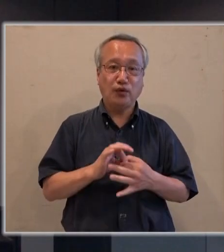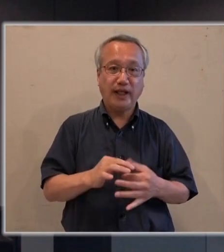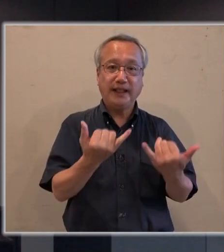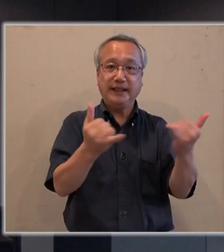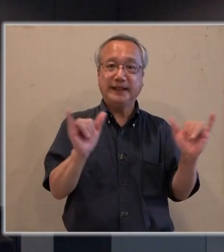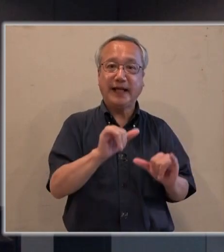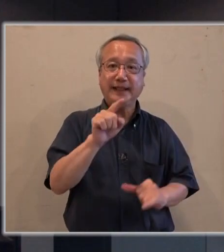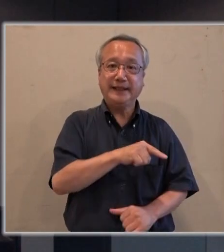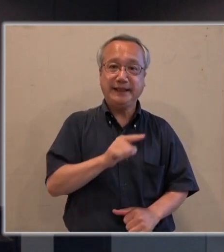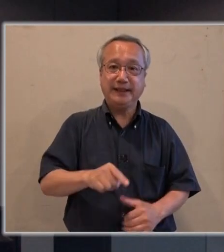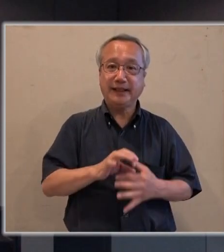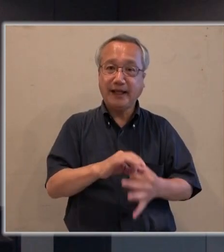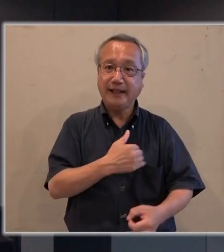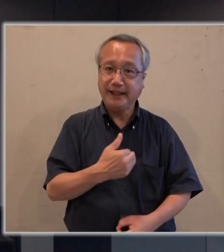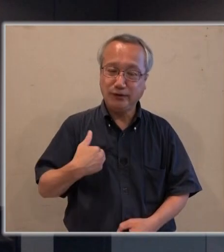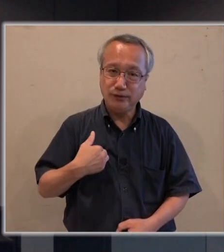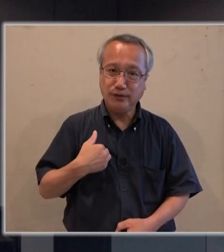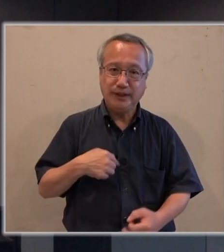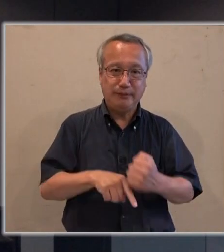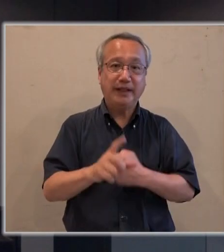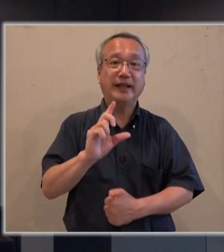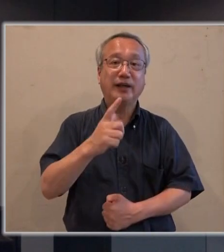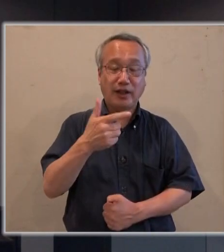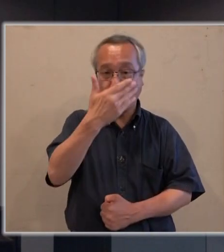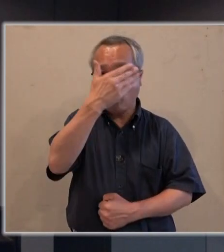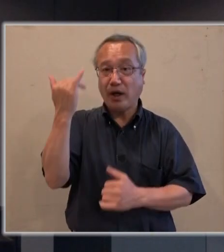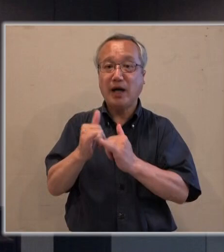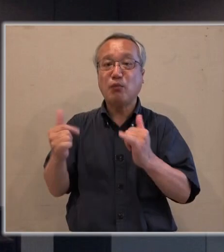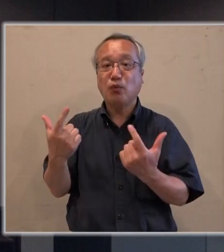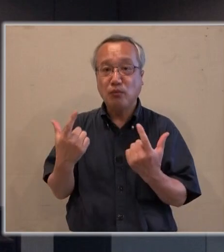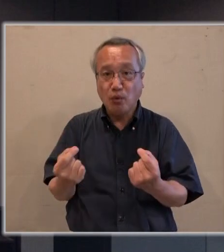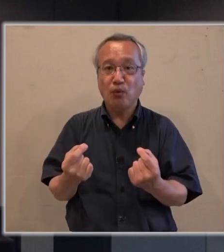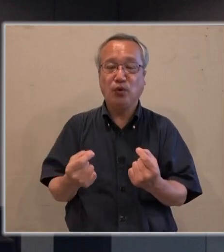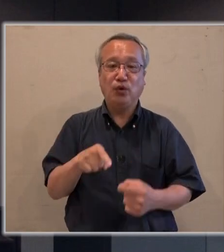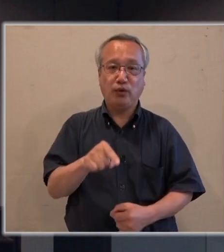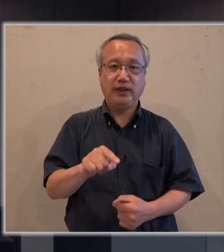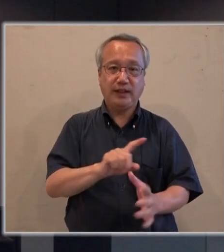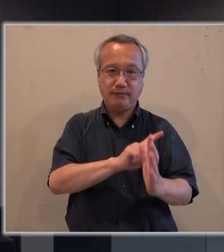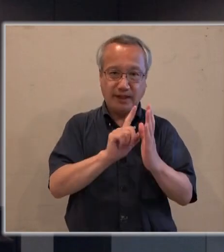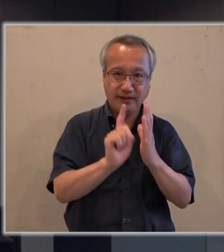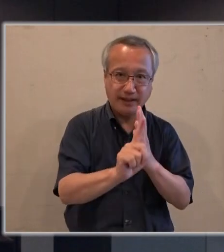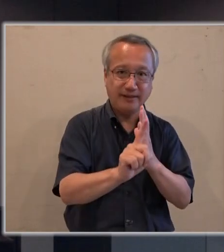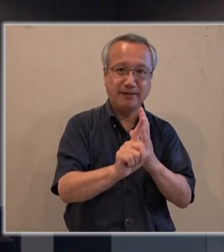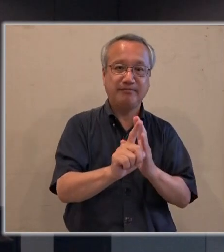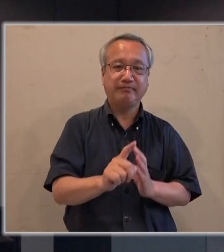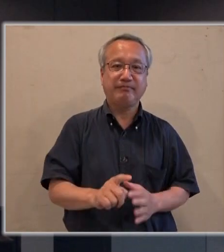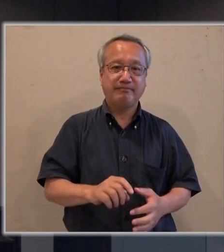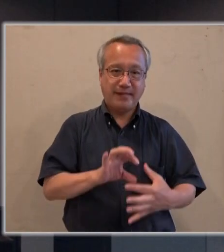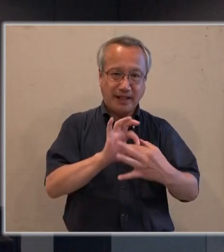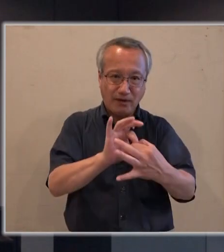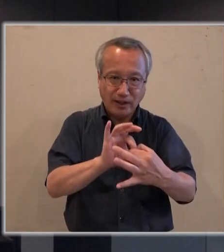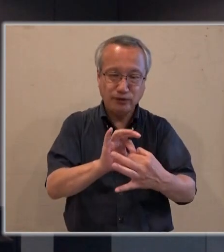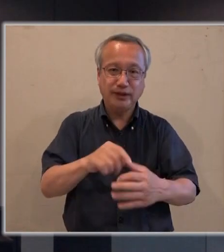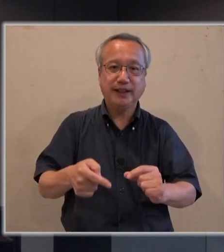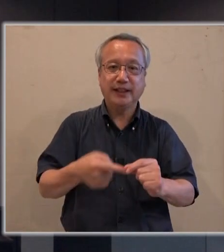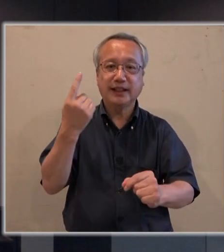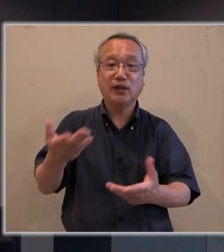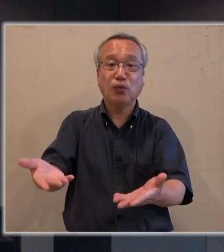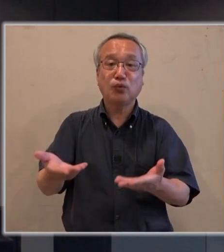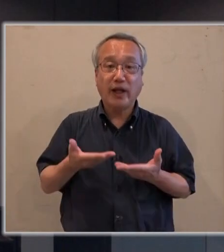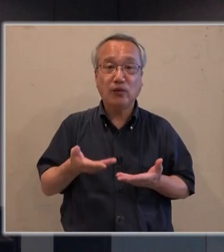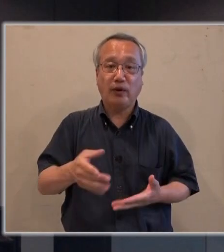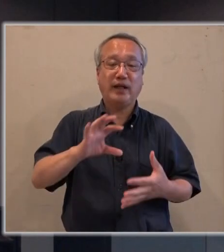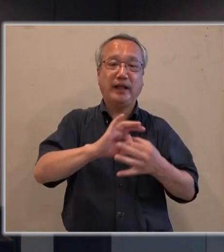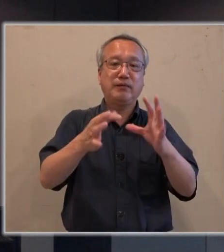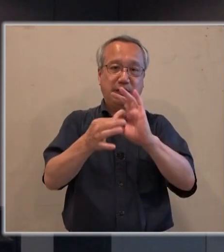からこそできるっていうことではなくて、学生若者であってもこういった最前線で関わるきっかけをくれるっていうのが大会の